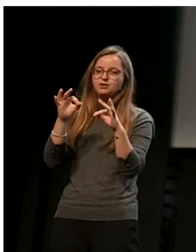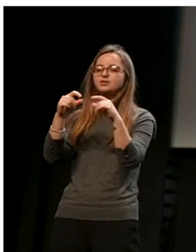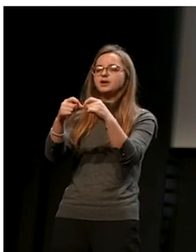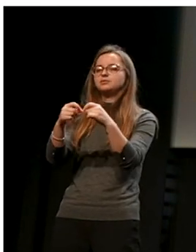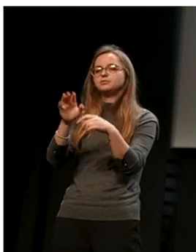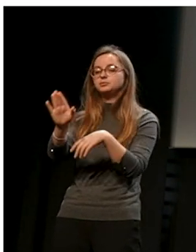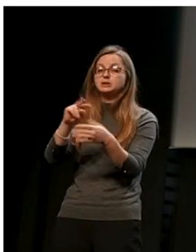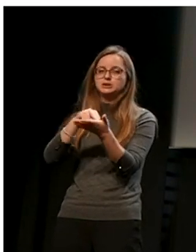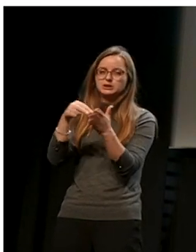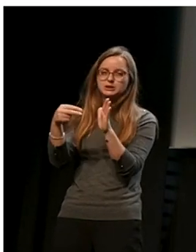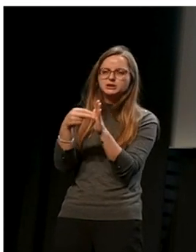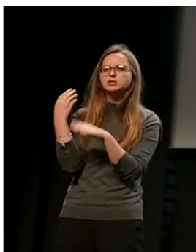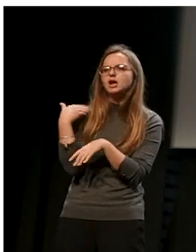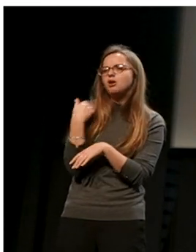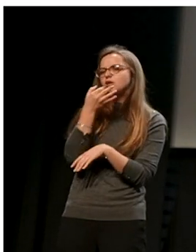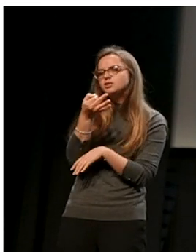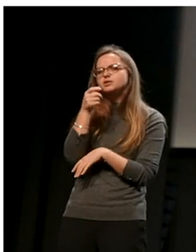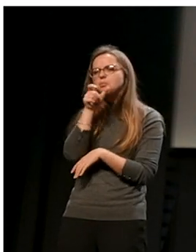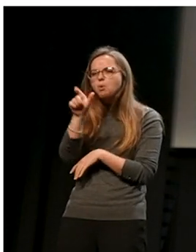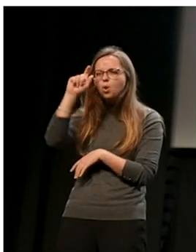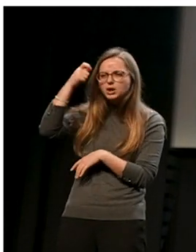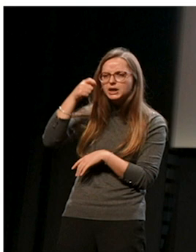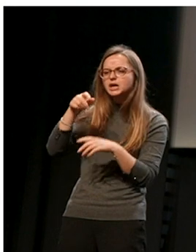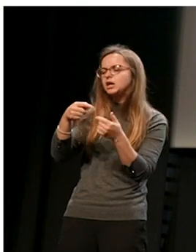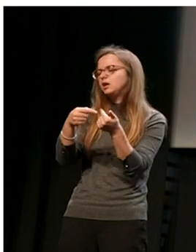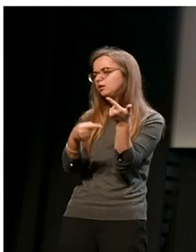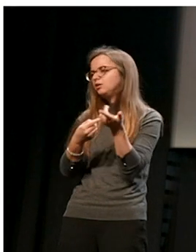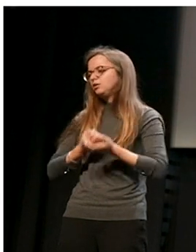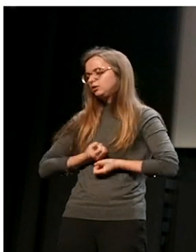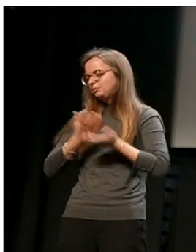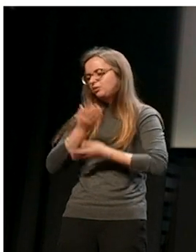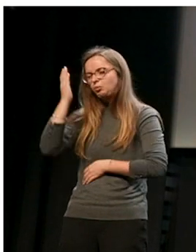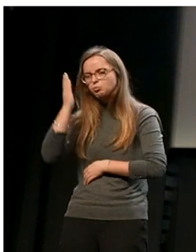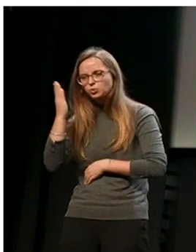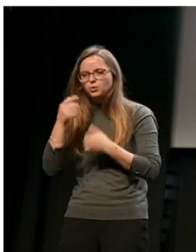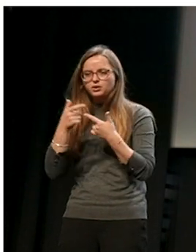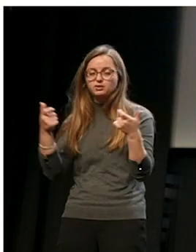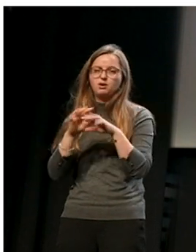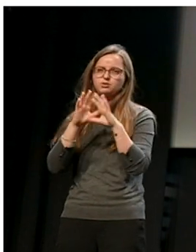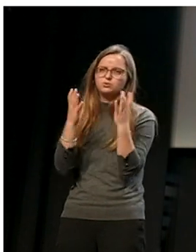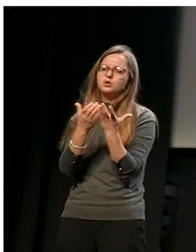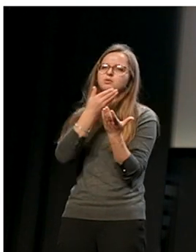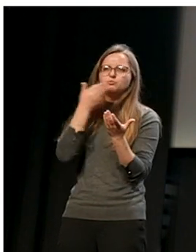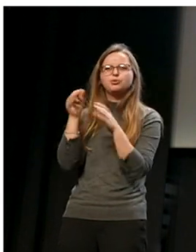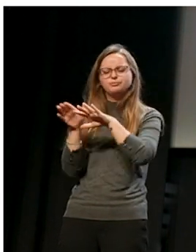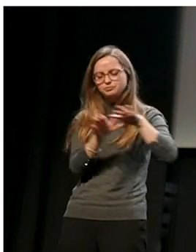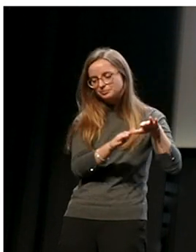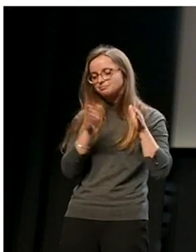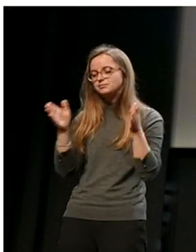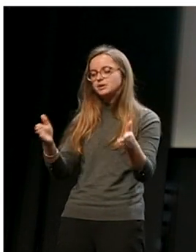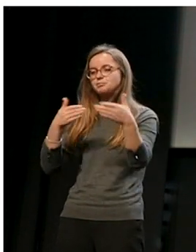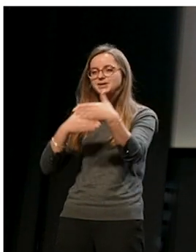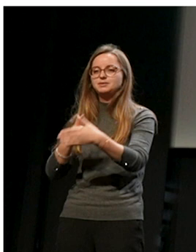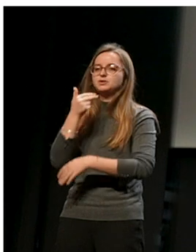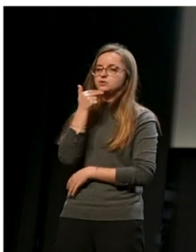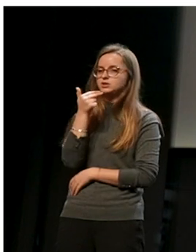partie technique, on parlait de mots-clés et autres, d'expressions de besoins, et là, l'idée, c'est de parler peut-être un peu du périmètre d'utilisation. Alors, périmètre d'utilisation,